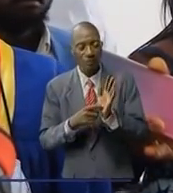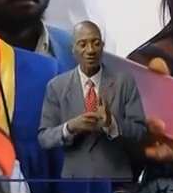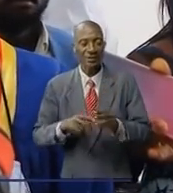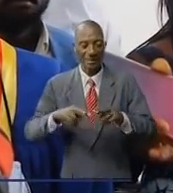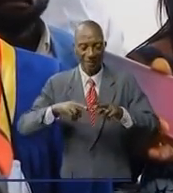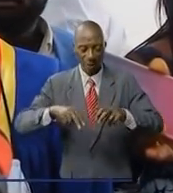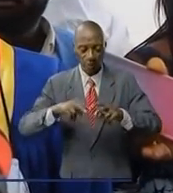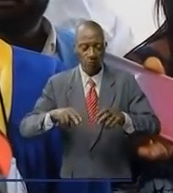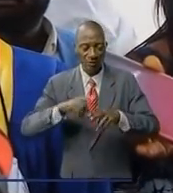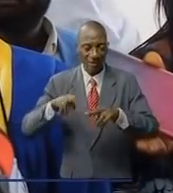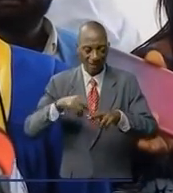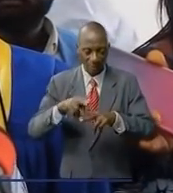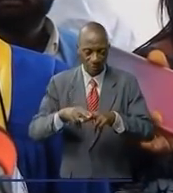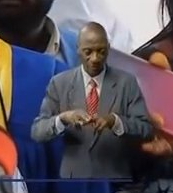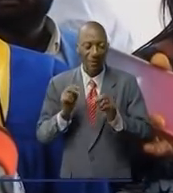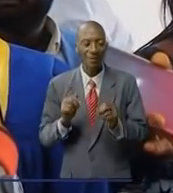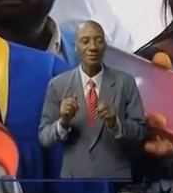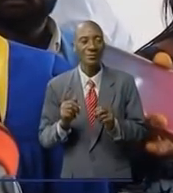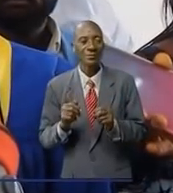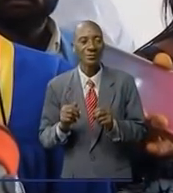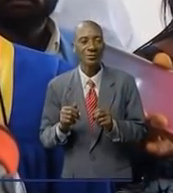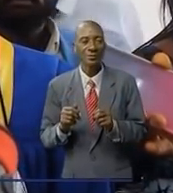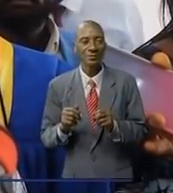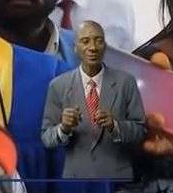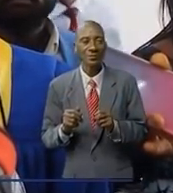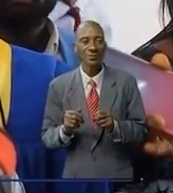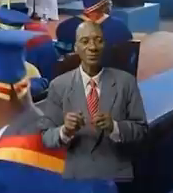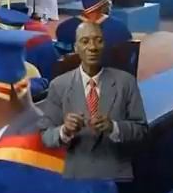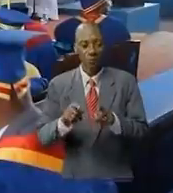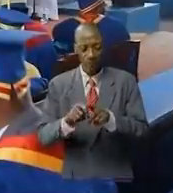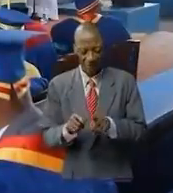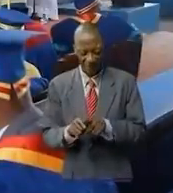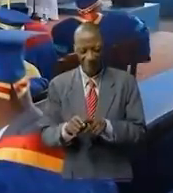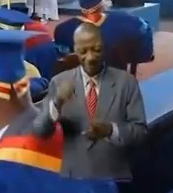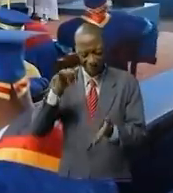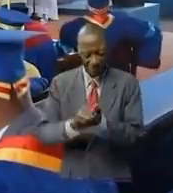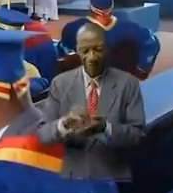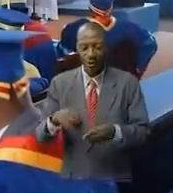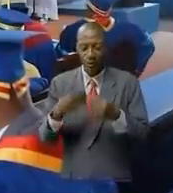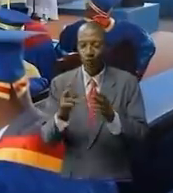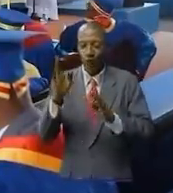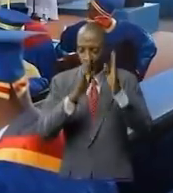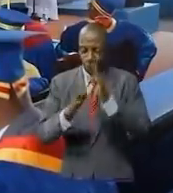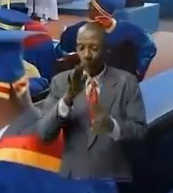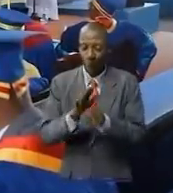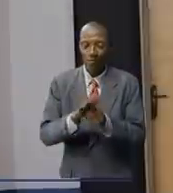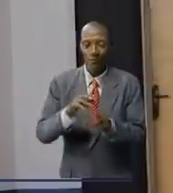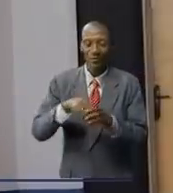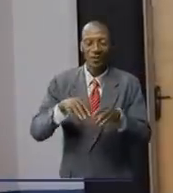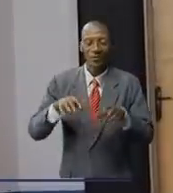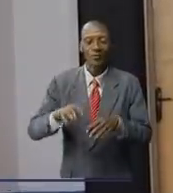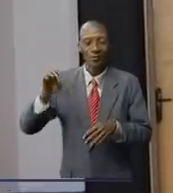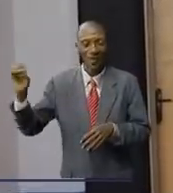les centres, les pivots même de la violence à l'est du pays. Né à Butembo le 9 novembre 1969,